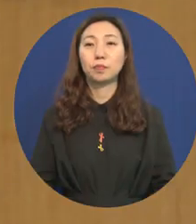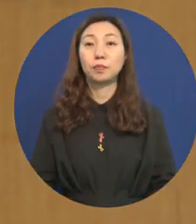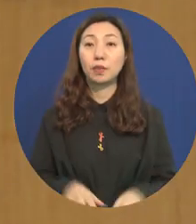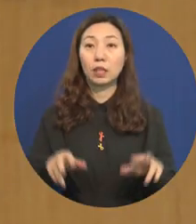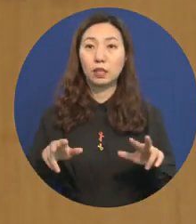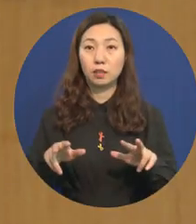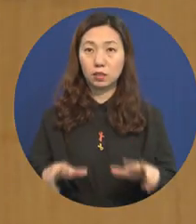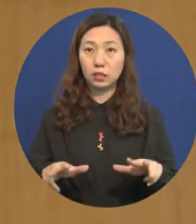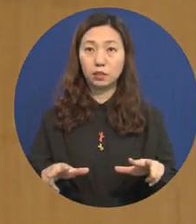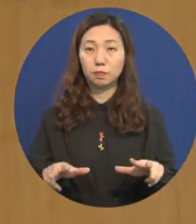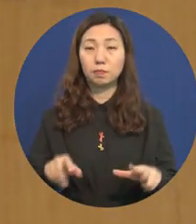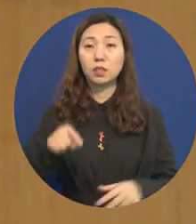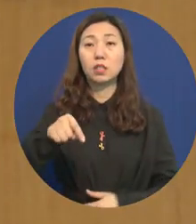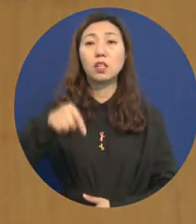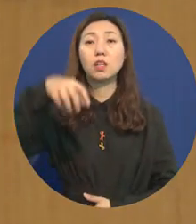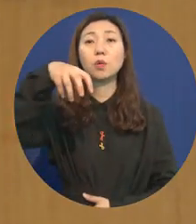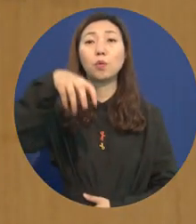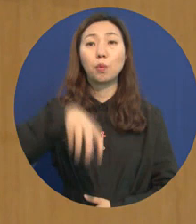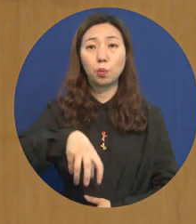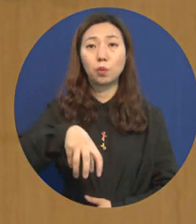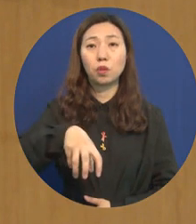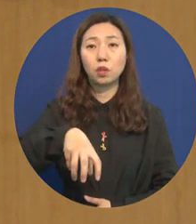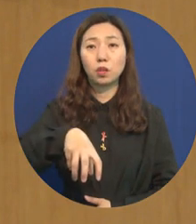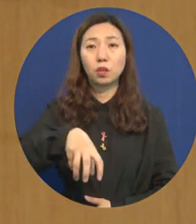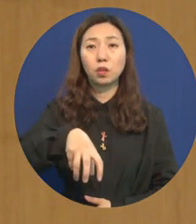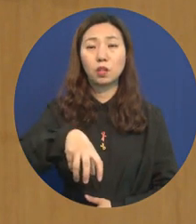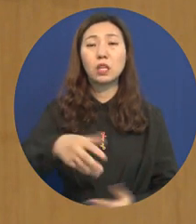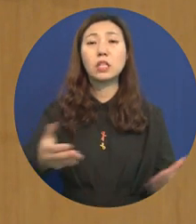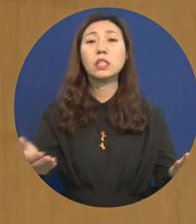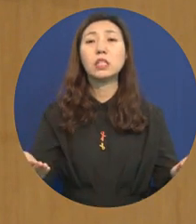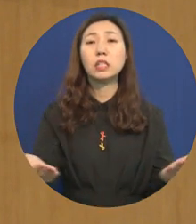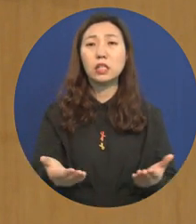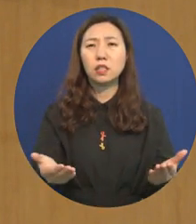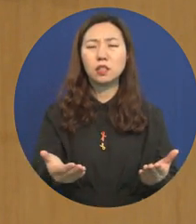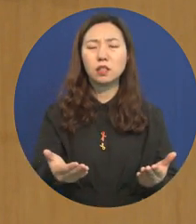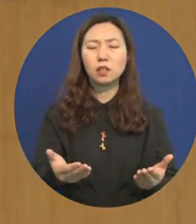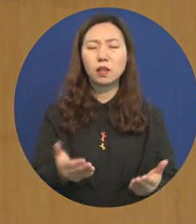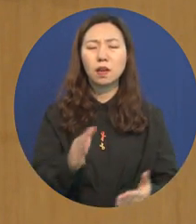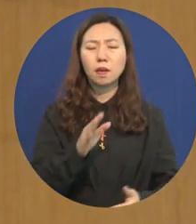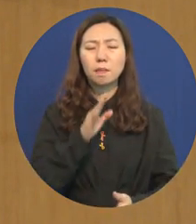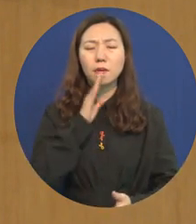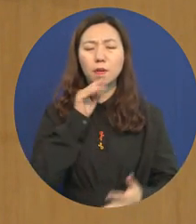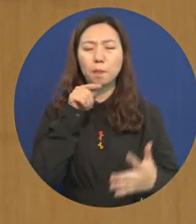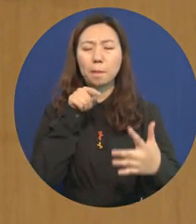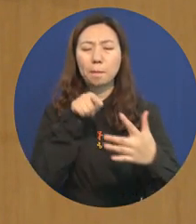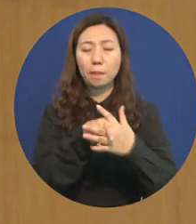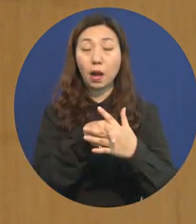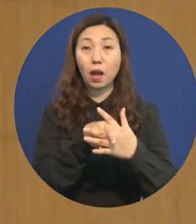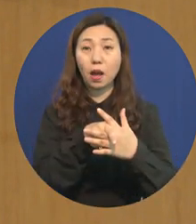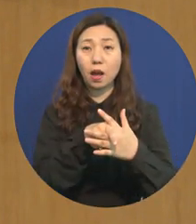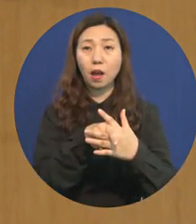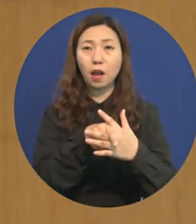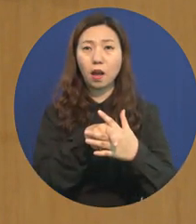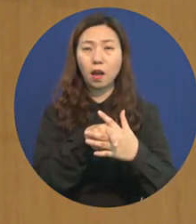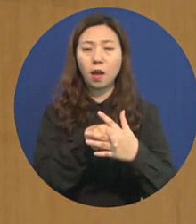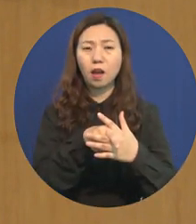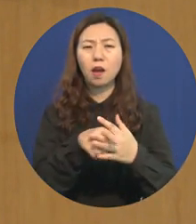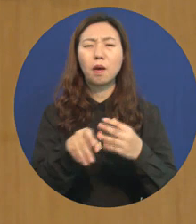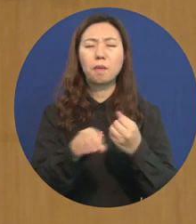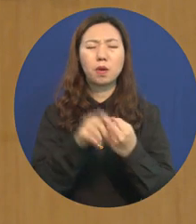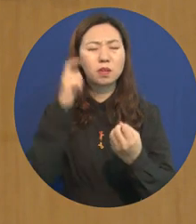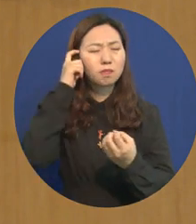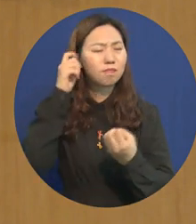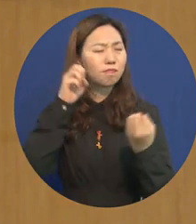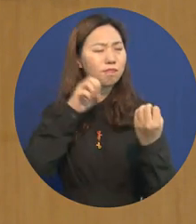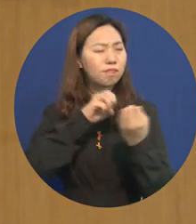지금 여기 일어나고 있는 일을 바로 알아차리게 되면 사실은 혼란은